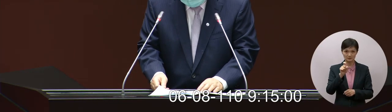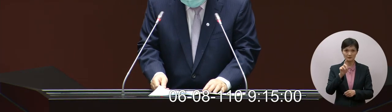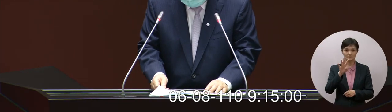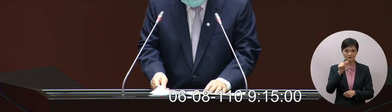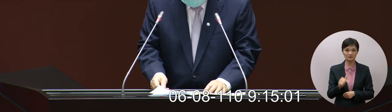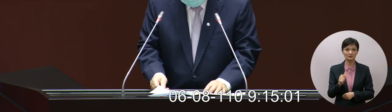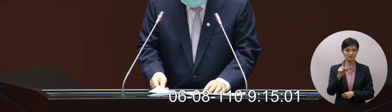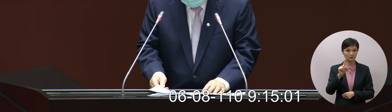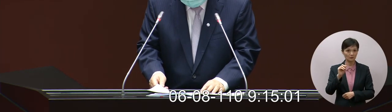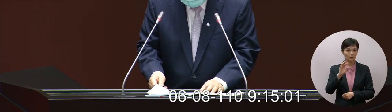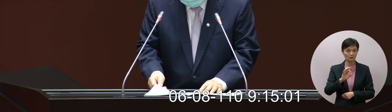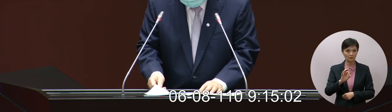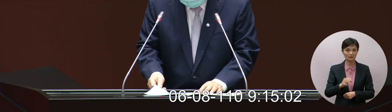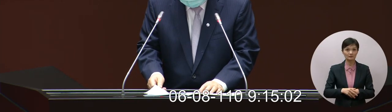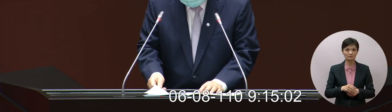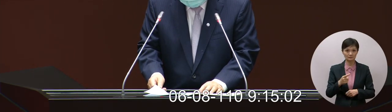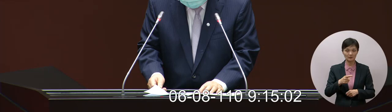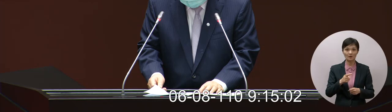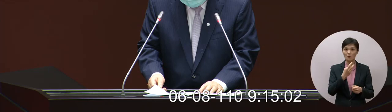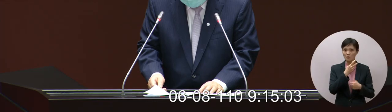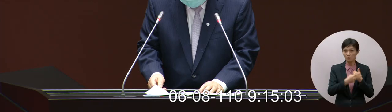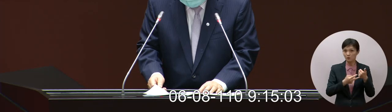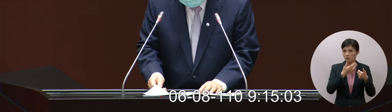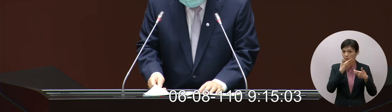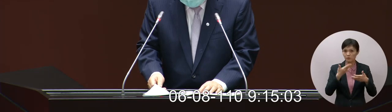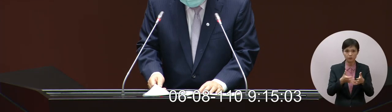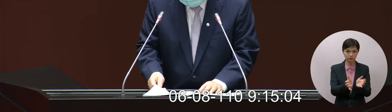福利部编列